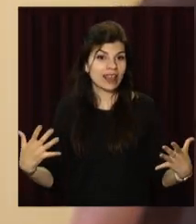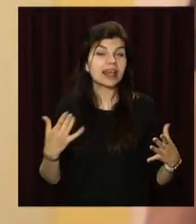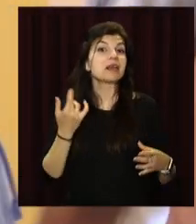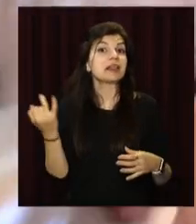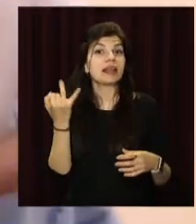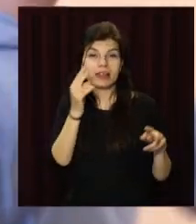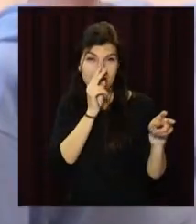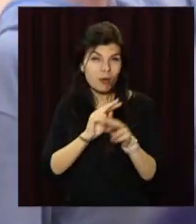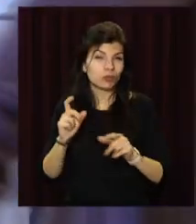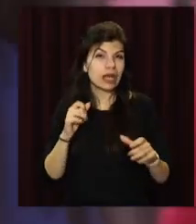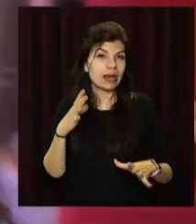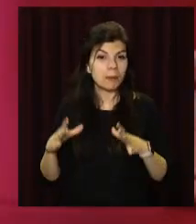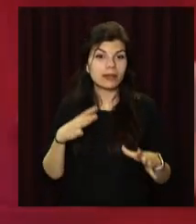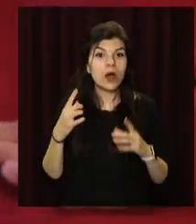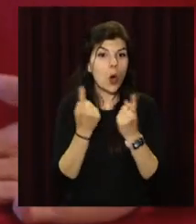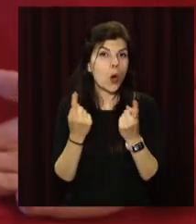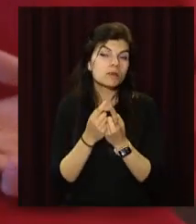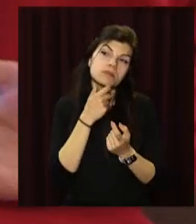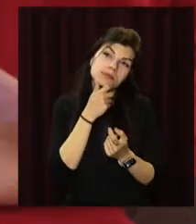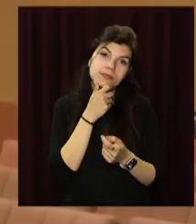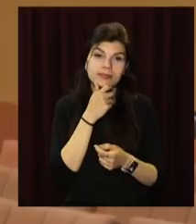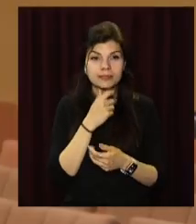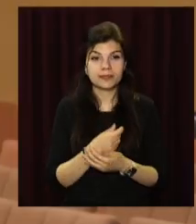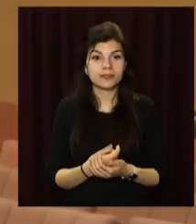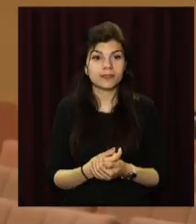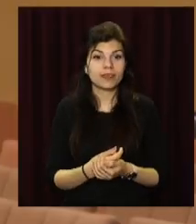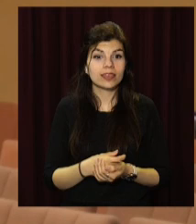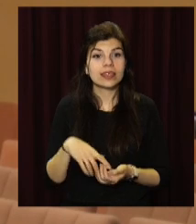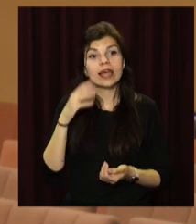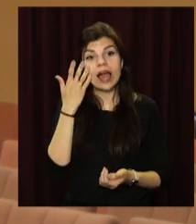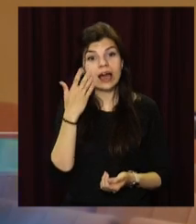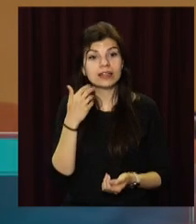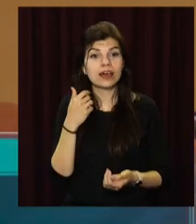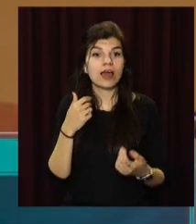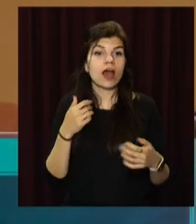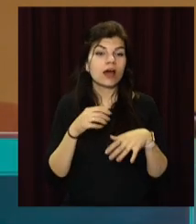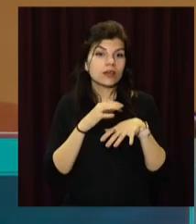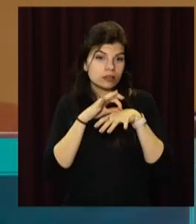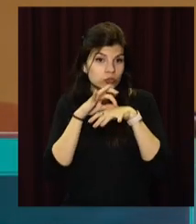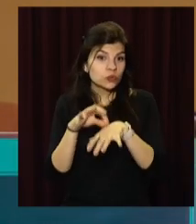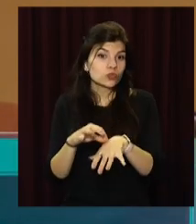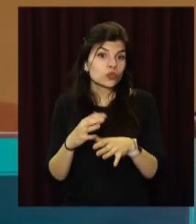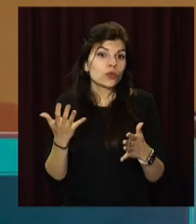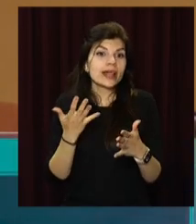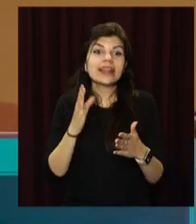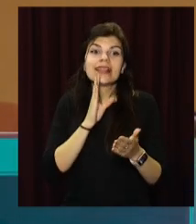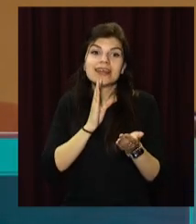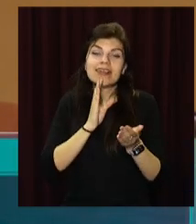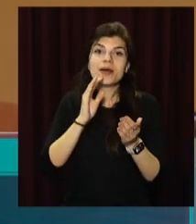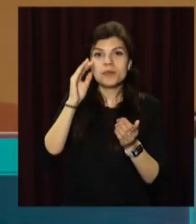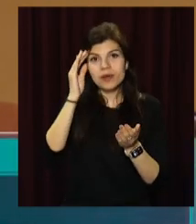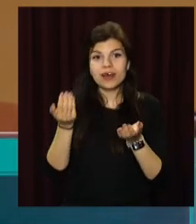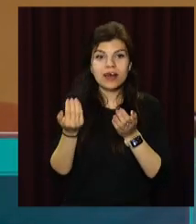цікавістю спостерігає за репетиціями однокласників. Коли несуть маленьку дівчинку або мальчика